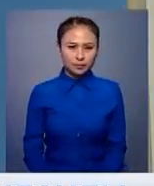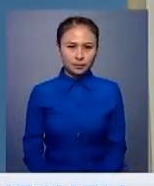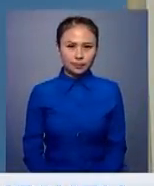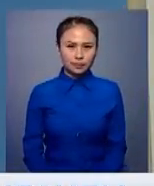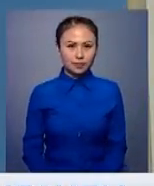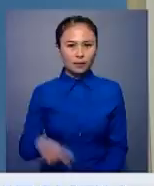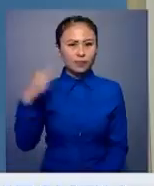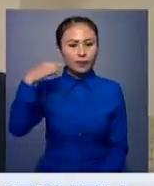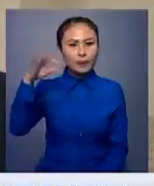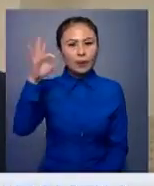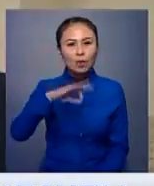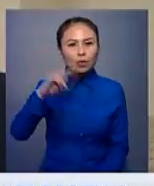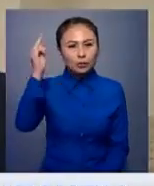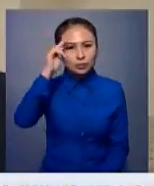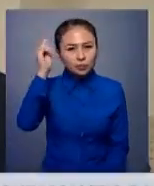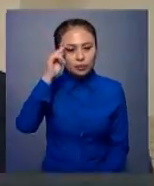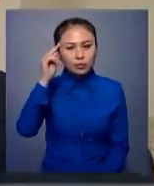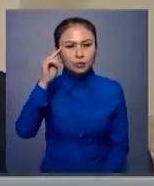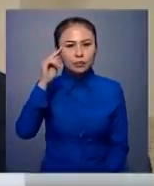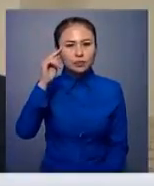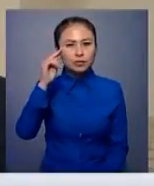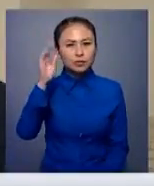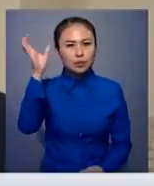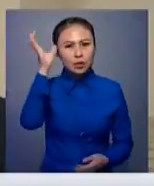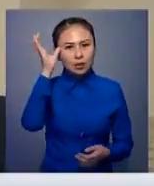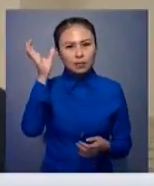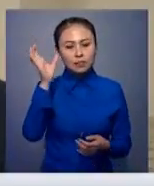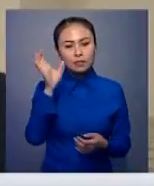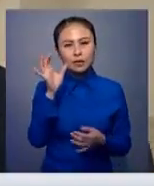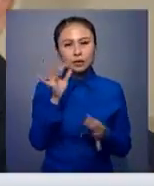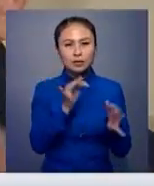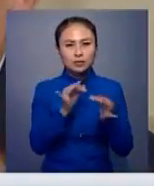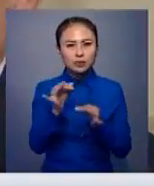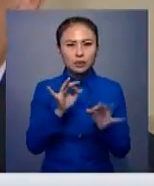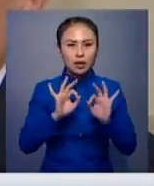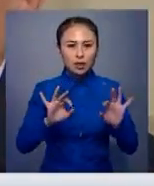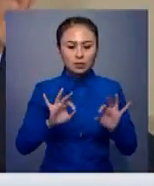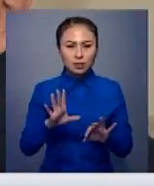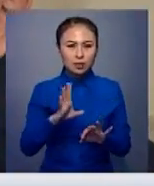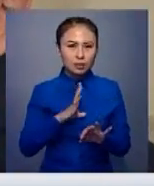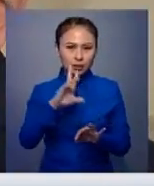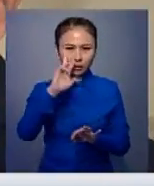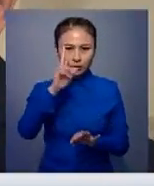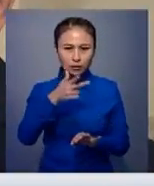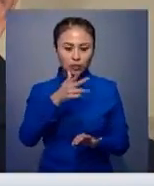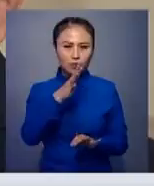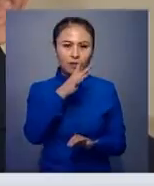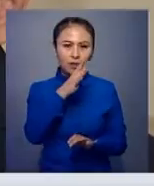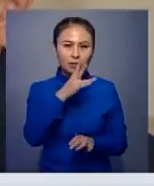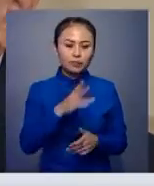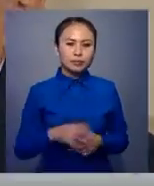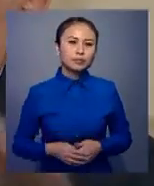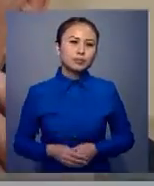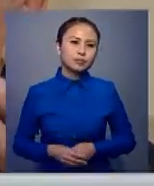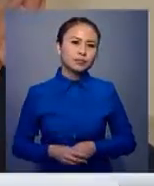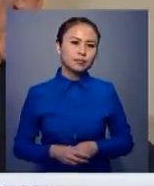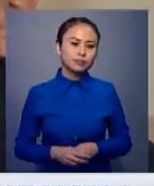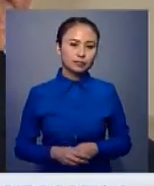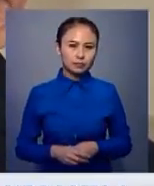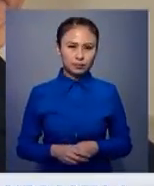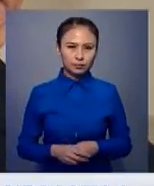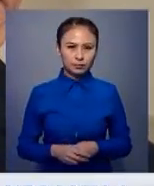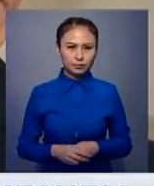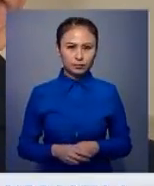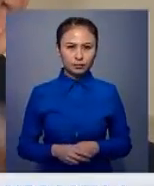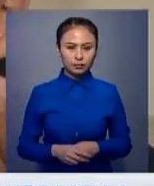Президентіміз оқу мәселесіне, білім мәселесі тоқталғанда айтты. Үш жылдың ішінде, алдымыздағы үш жылдың ішінде мынау